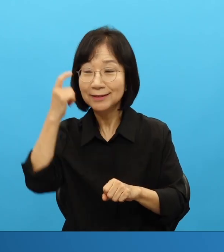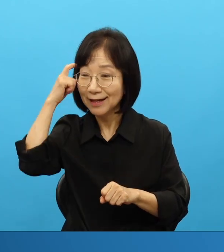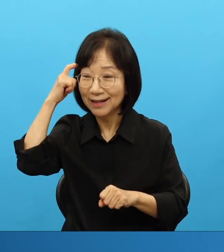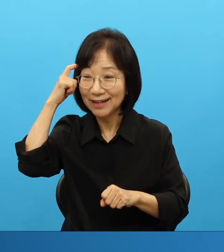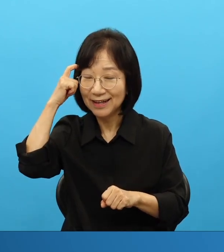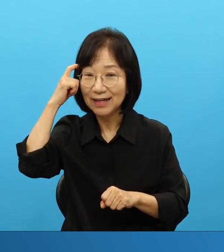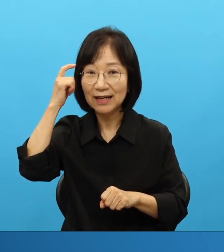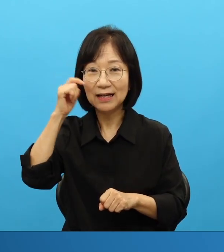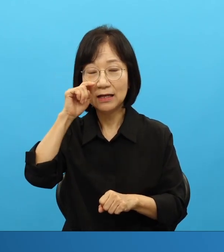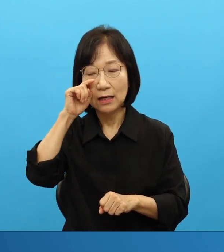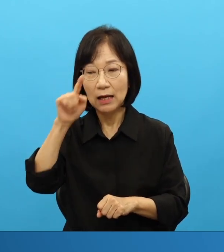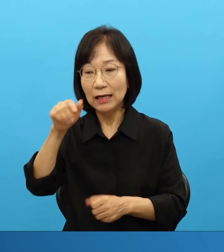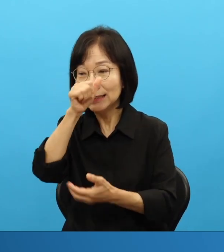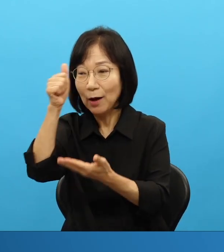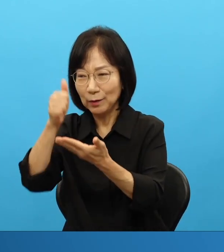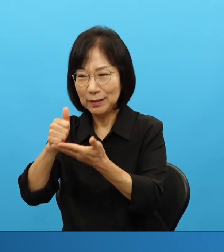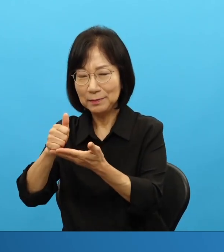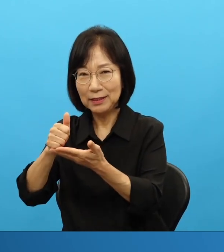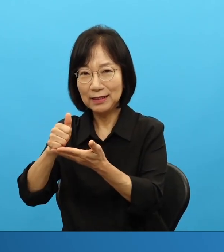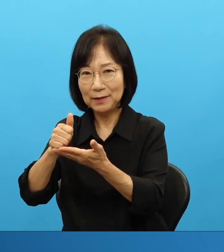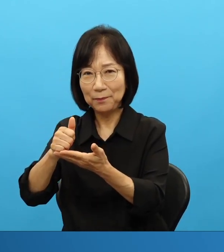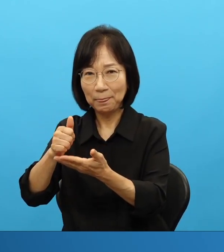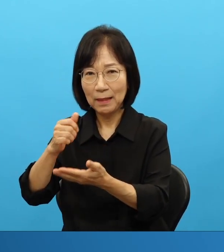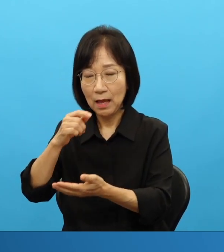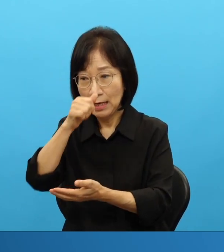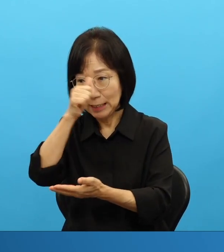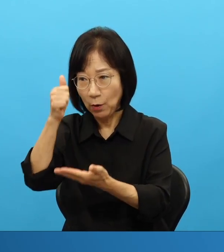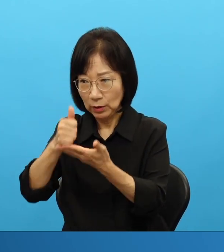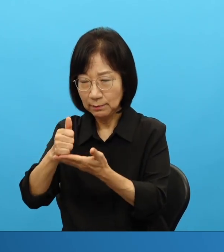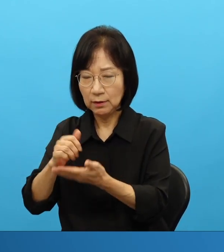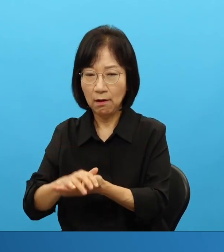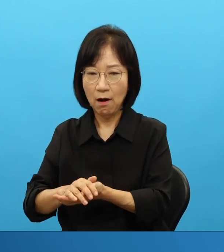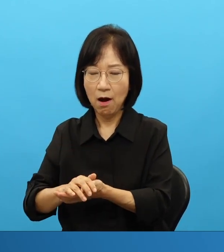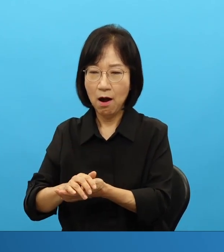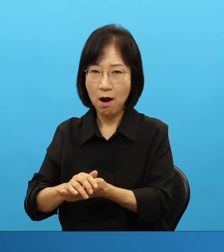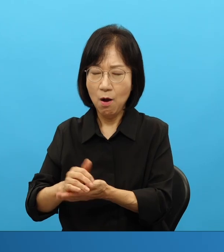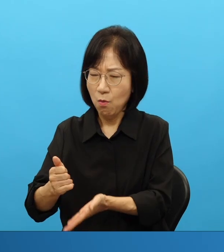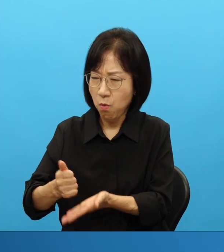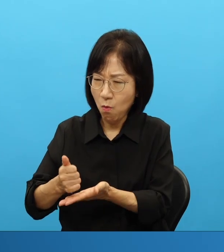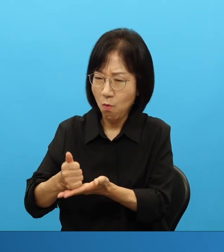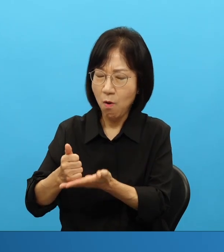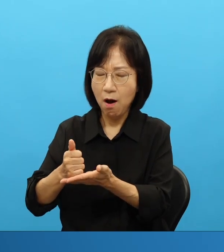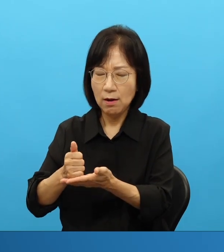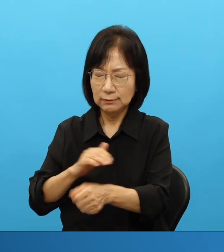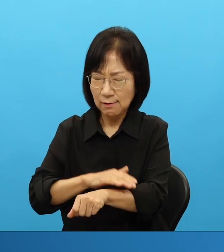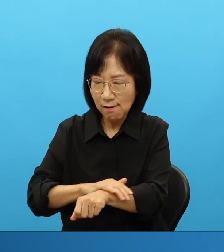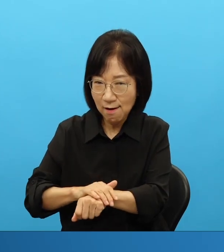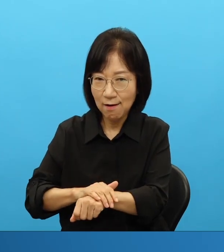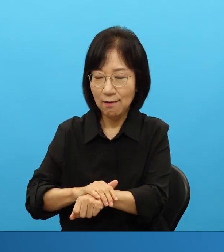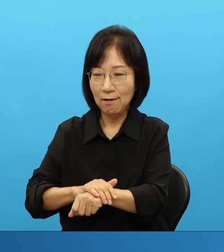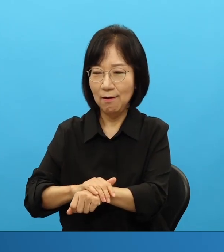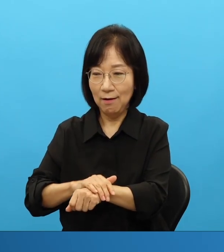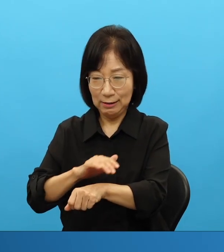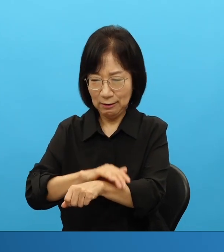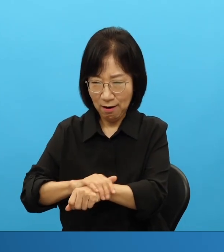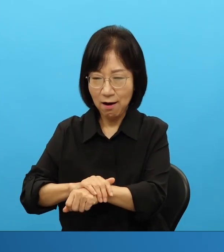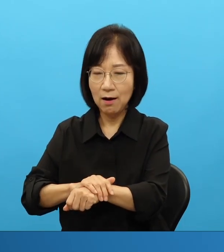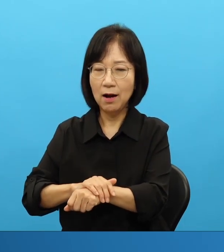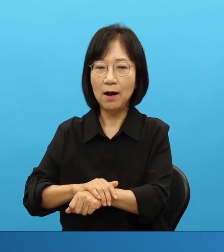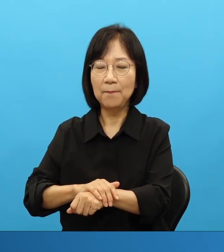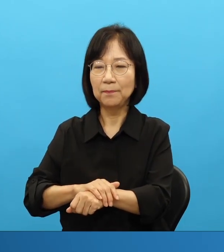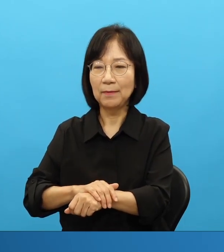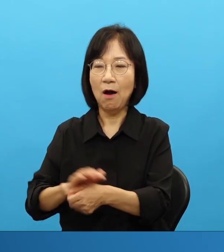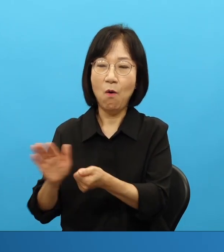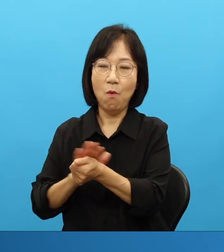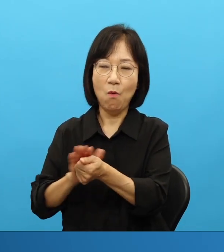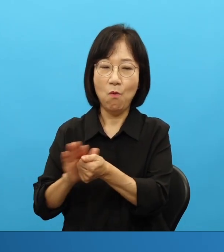왜 칭찬하는 얘기고 그냥 한 얘기죠. 이분이 막 너무 감동을 받으면서 야, 너는 앞으로 참 이러는 거예요. 이렇게 이러는 거죠. And the elder could have spoken